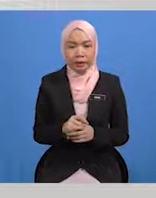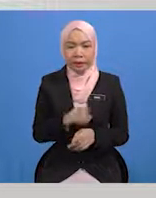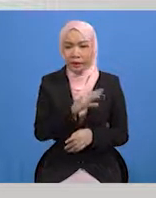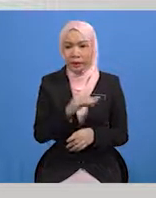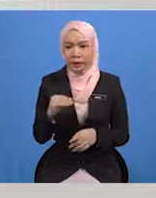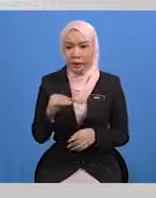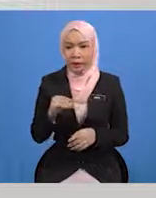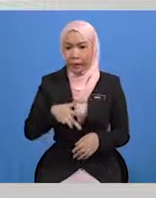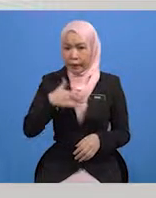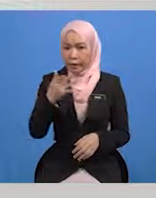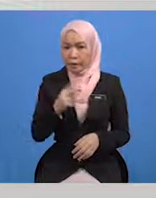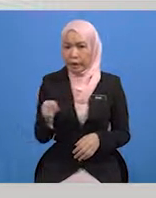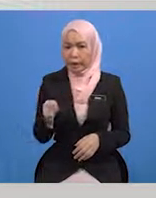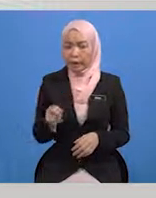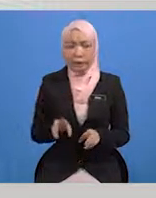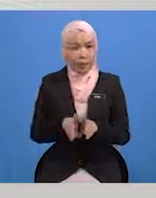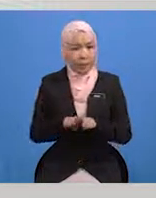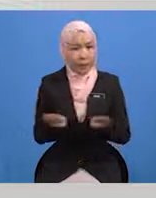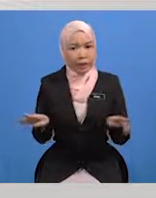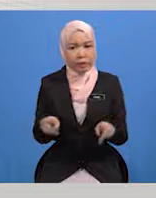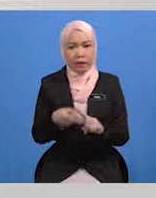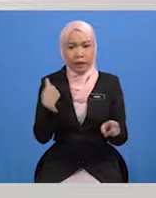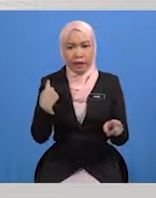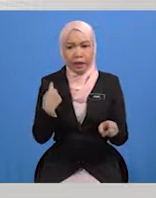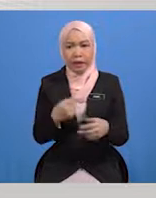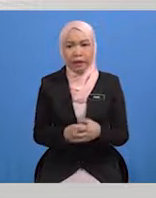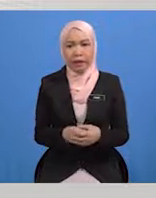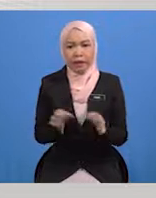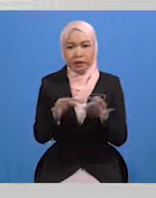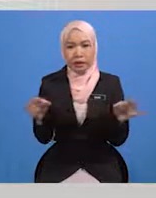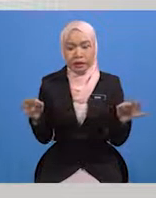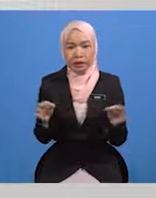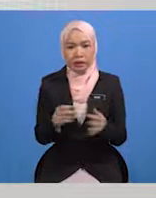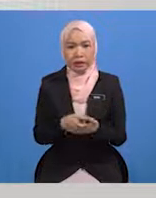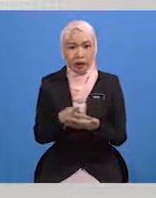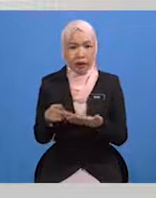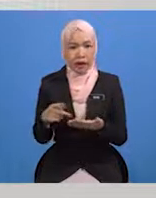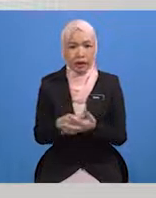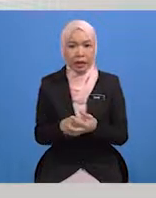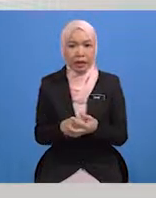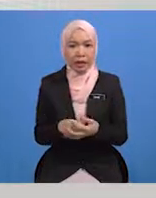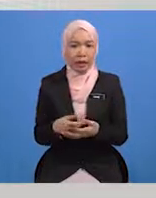lain seperti puisi, cerpen dan novel.